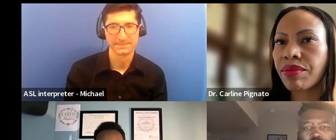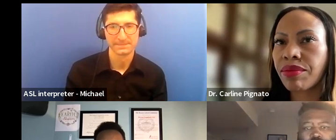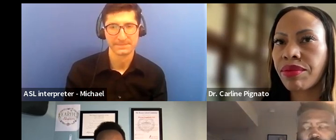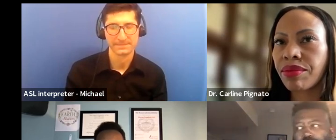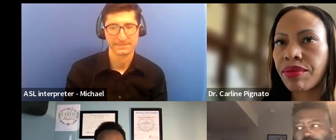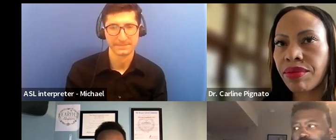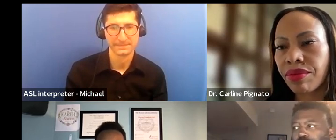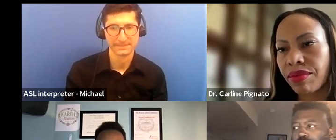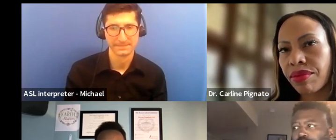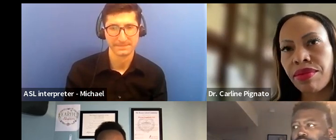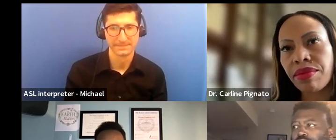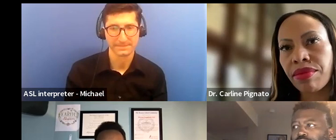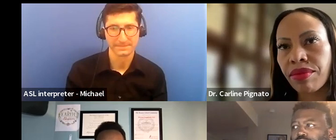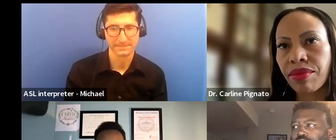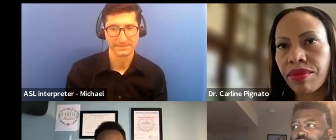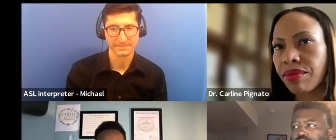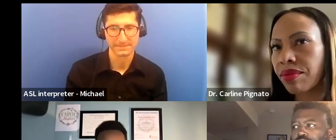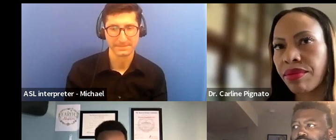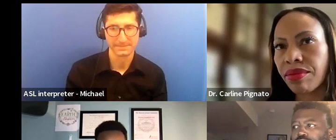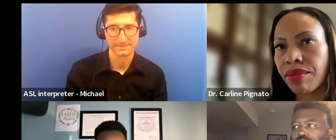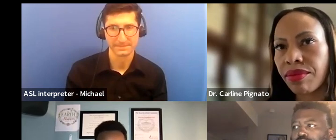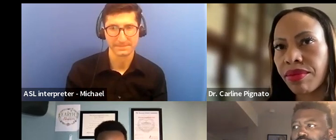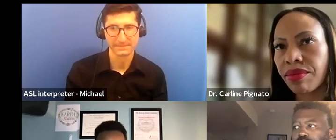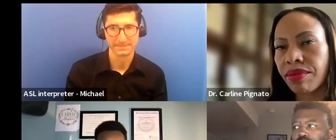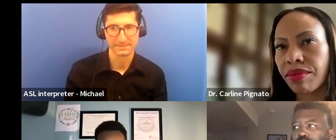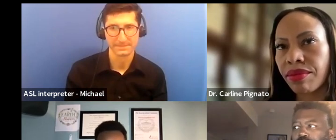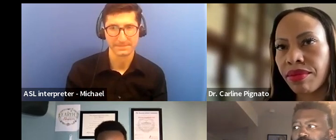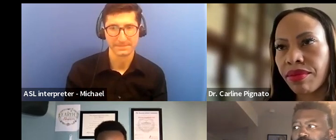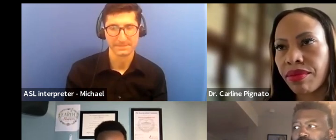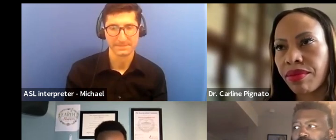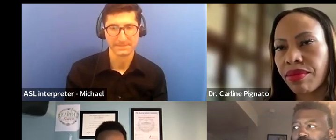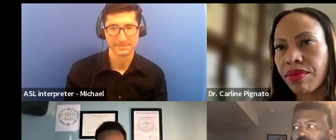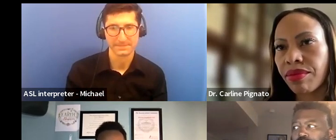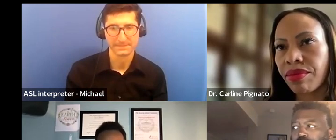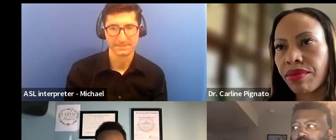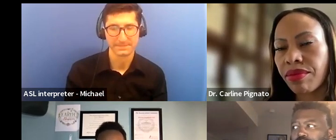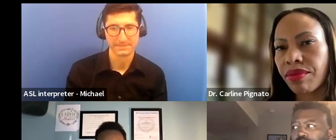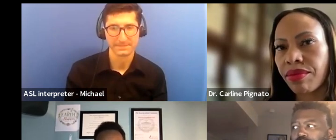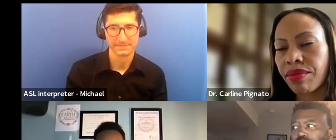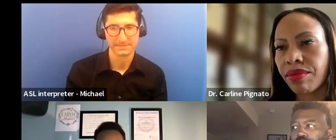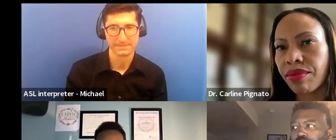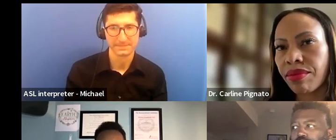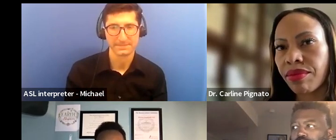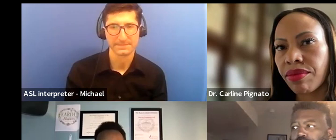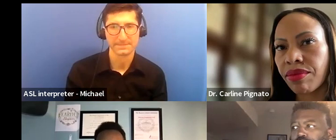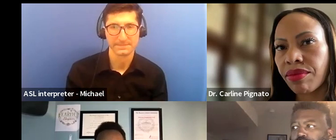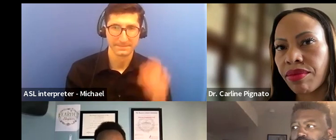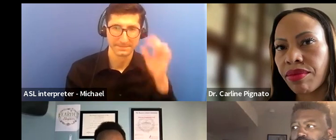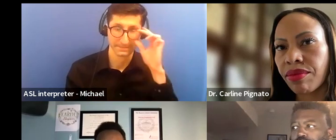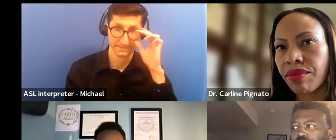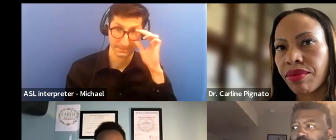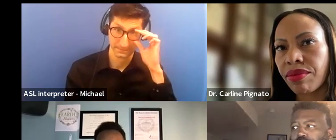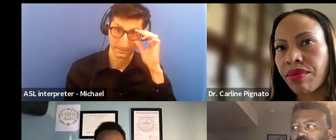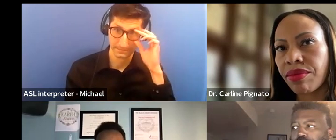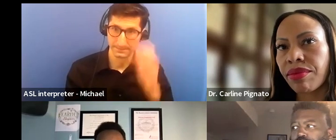Vous cliquez sur le globe. Vous allez choisir la langue française. Si vous choisissez la langue française, vous serez en mesure de m'écouter directement.